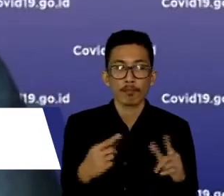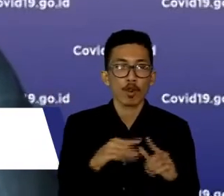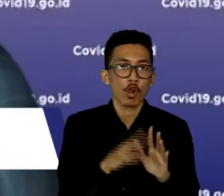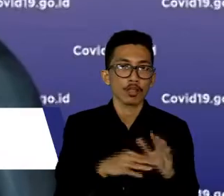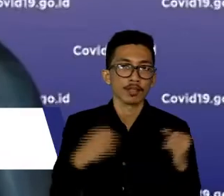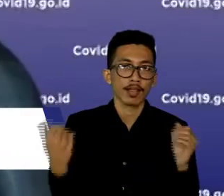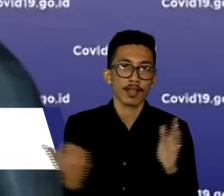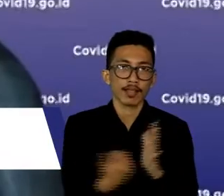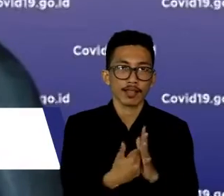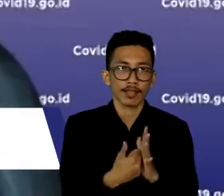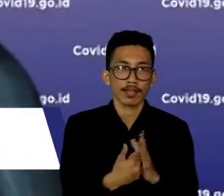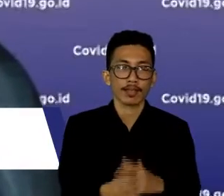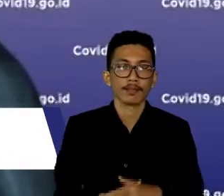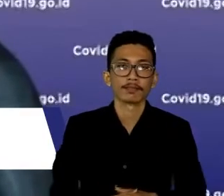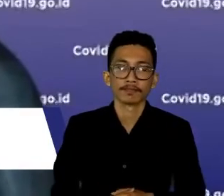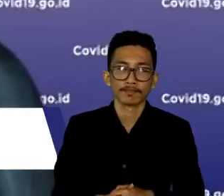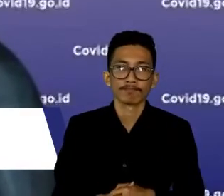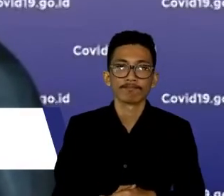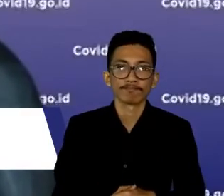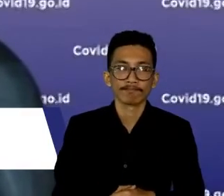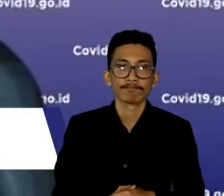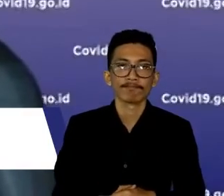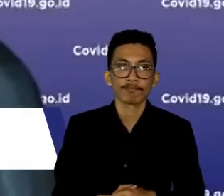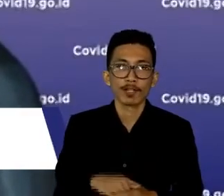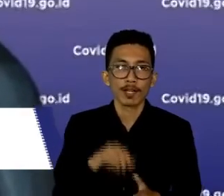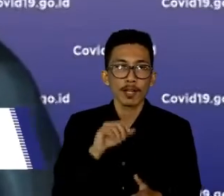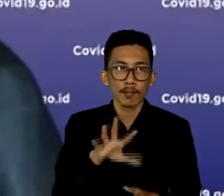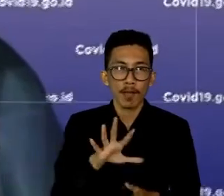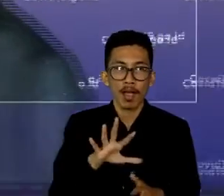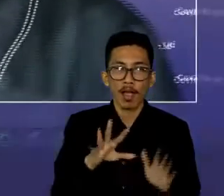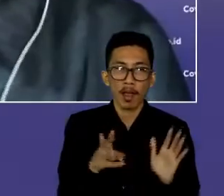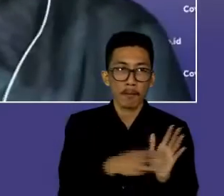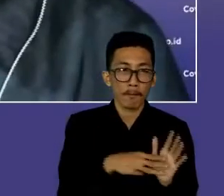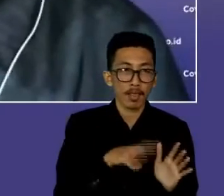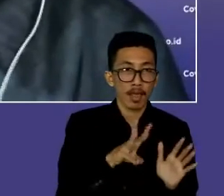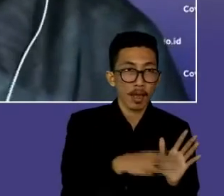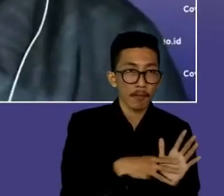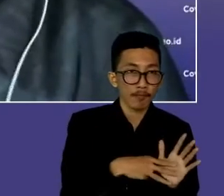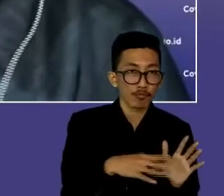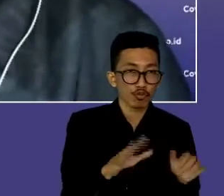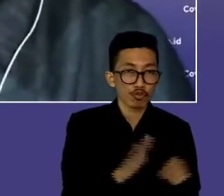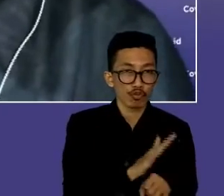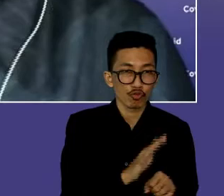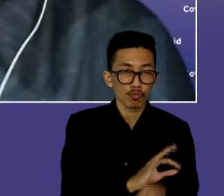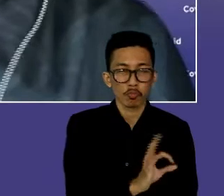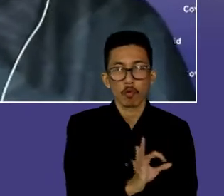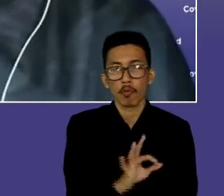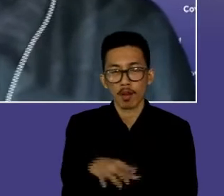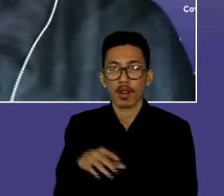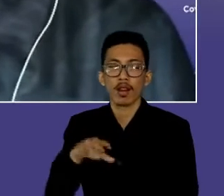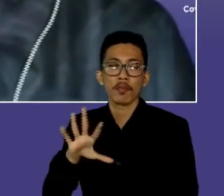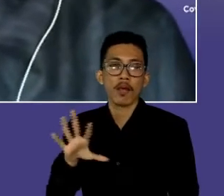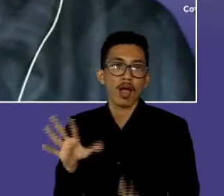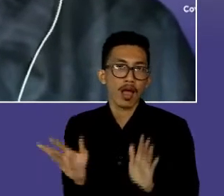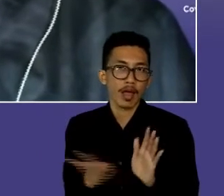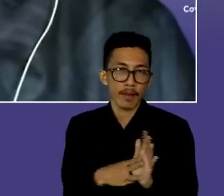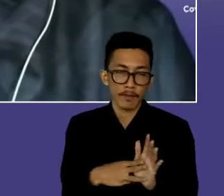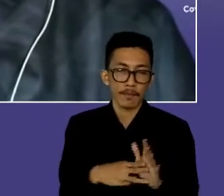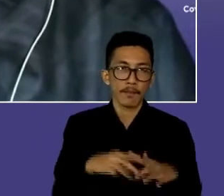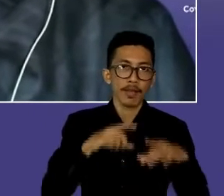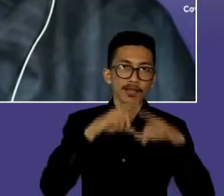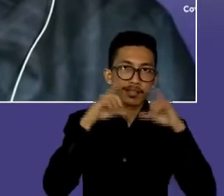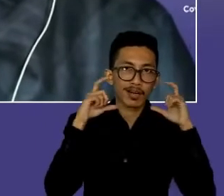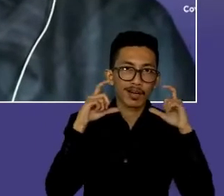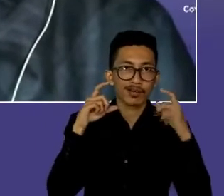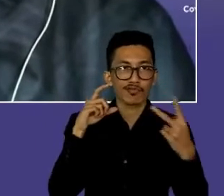Baik, jadi kembali kita ingatkan lagi semuanya, tetap saja harus 5M ya, kalau nggak 3M masker rasanya belum cukup, harus 5M, 5M ini memakai